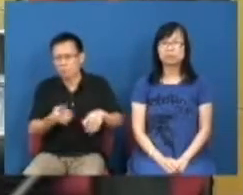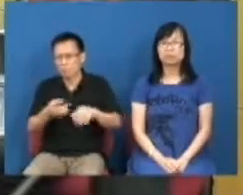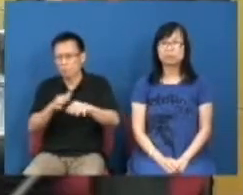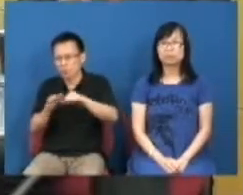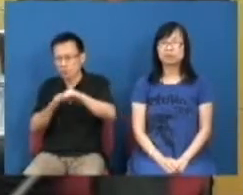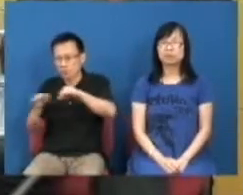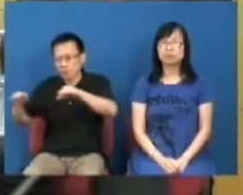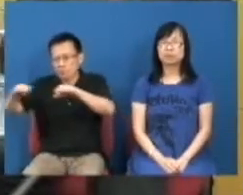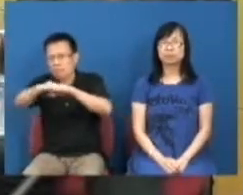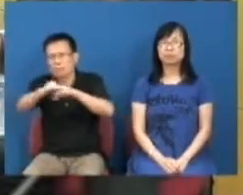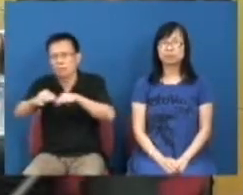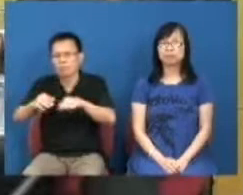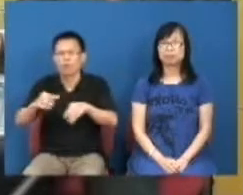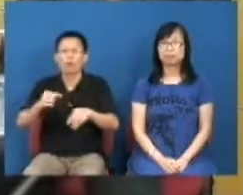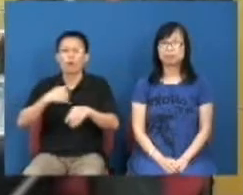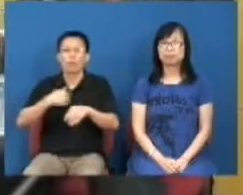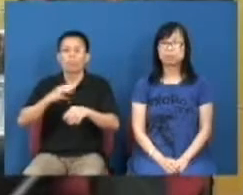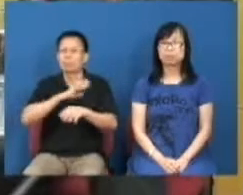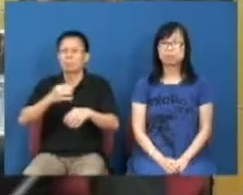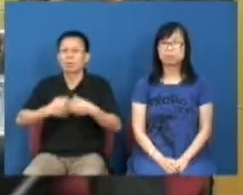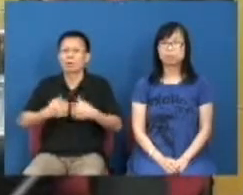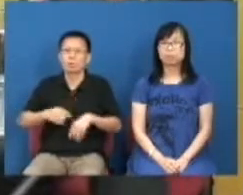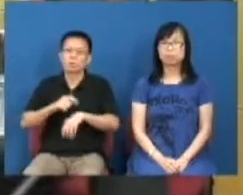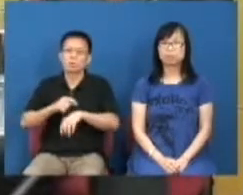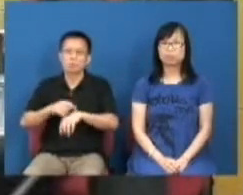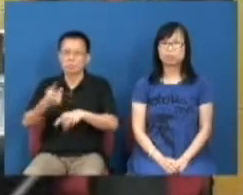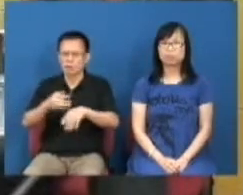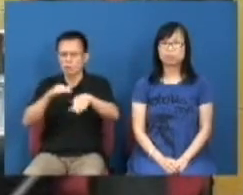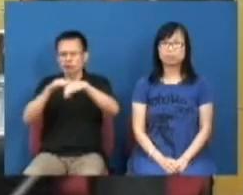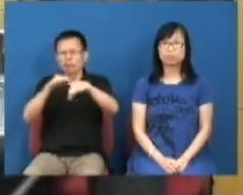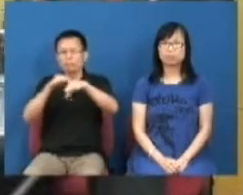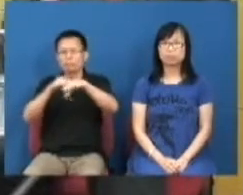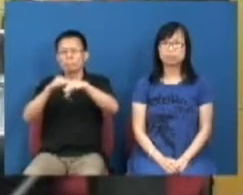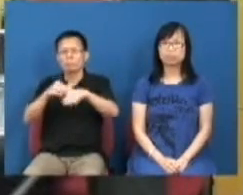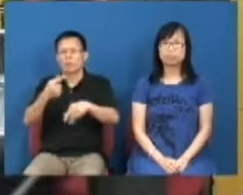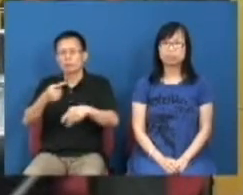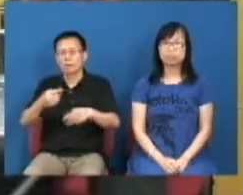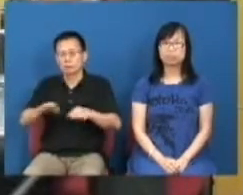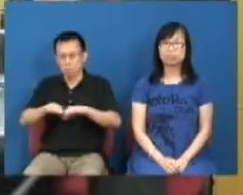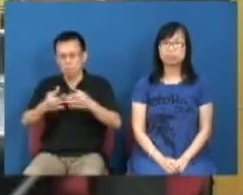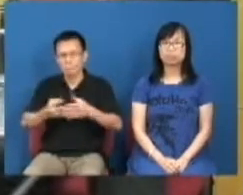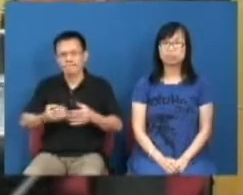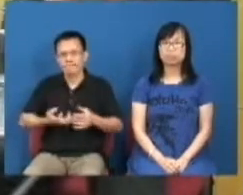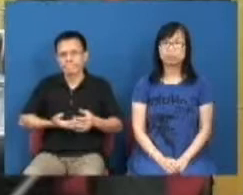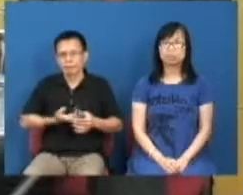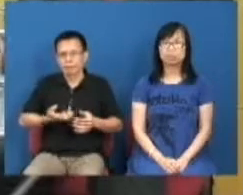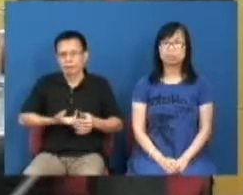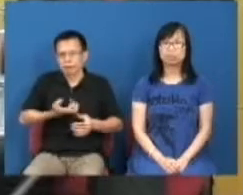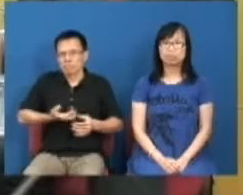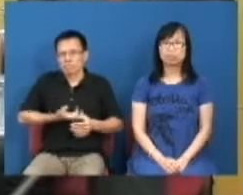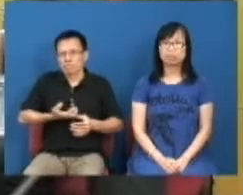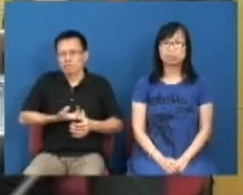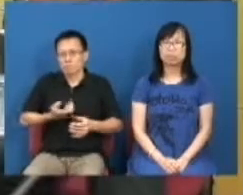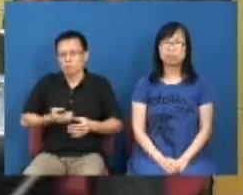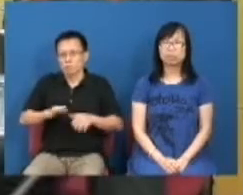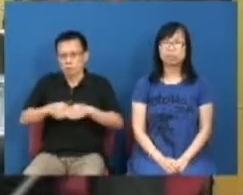講真，我真係唔係好趕時間，咁但係咁樣俾人哋阻頭阻勢啦，個人就開始就躁啦。 嗯， 唉，